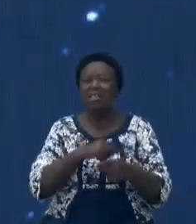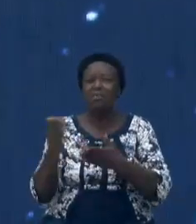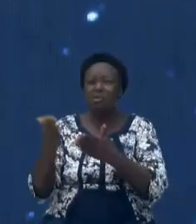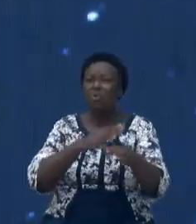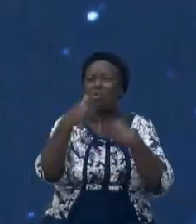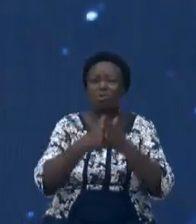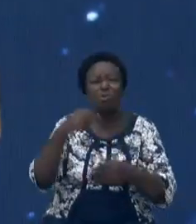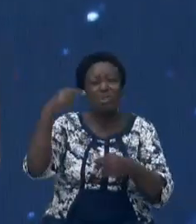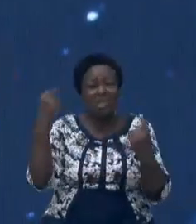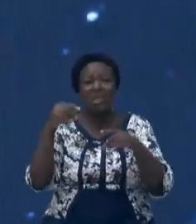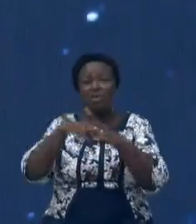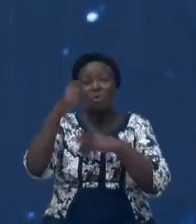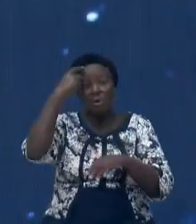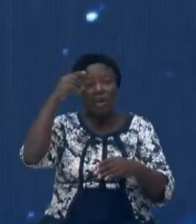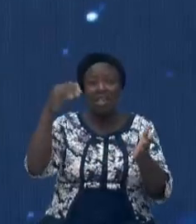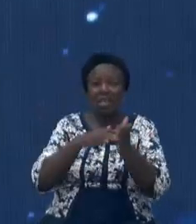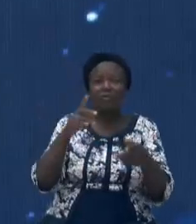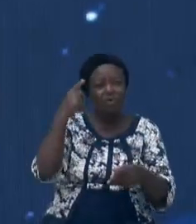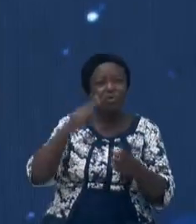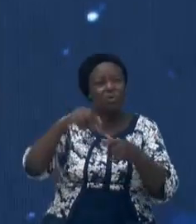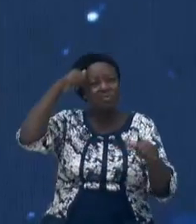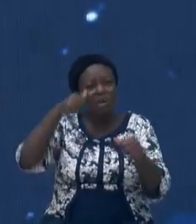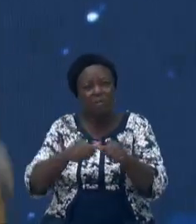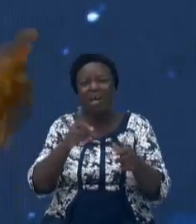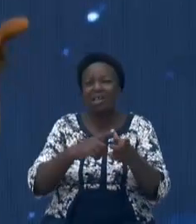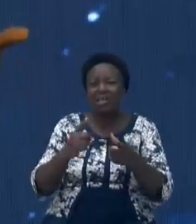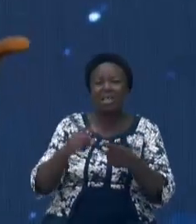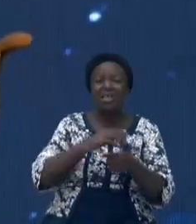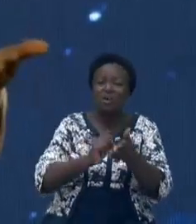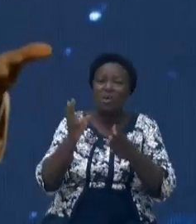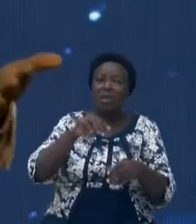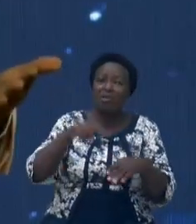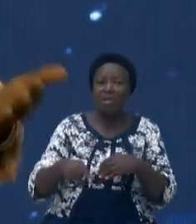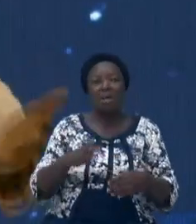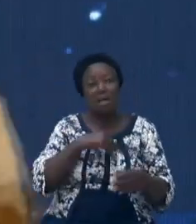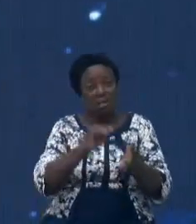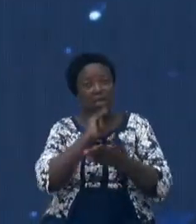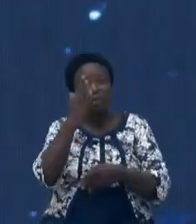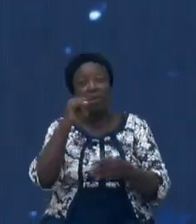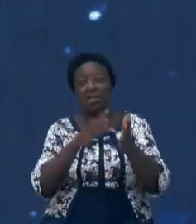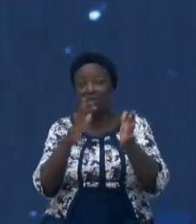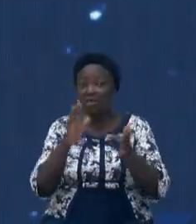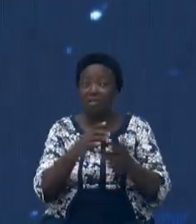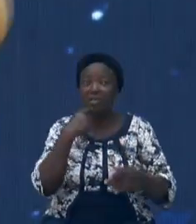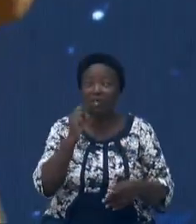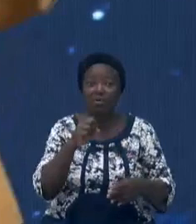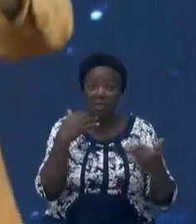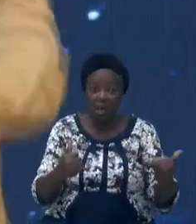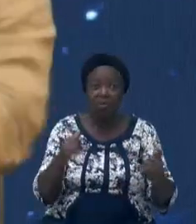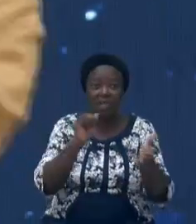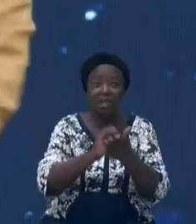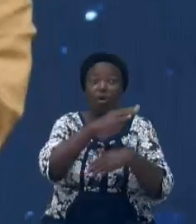tél en 2007 elle est ce que tu as fait et tu penses que toi tu vas lui aussi est là ilan tout noté contre toi